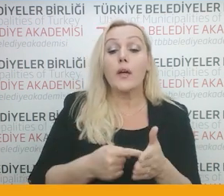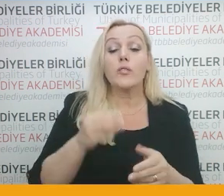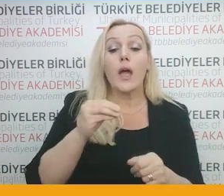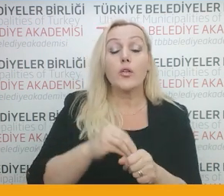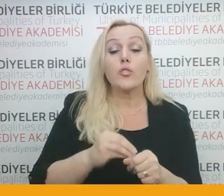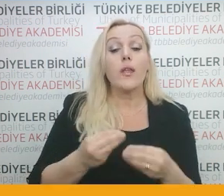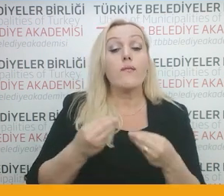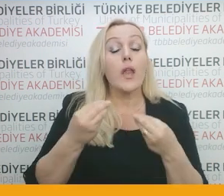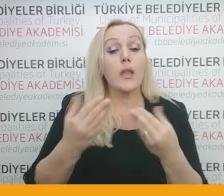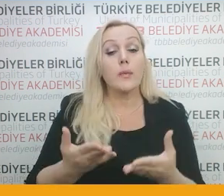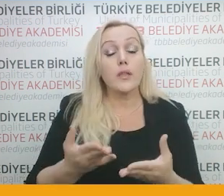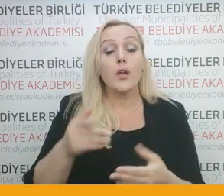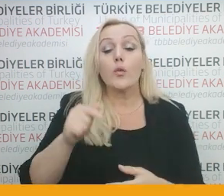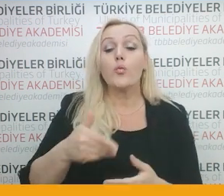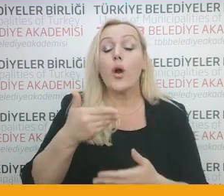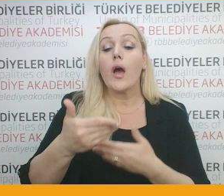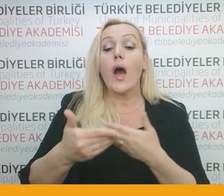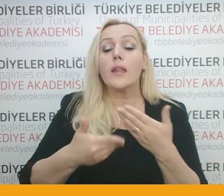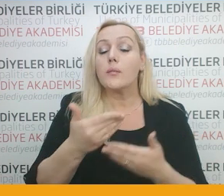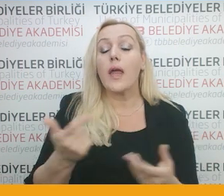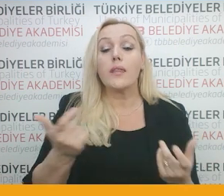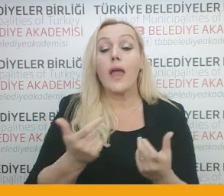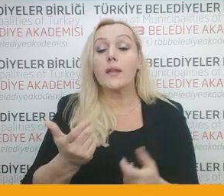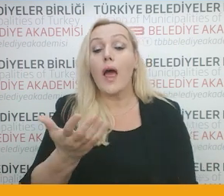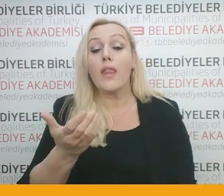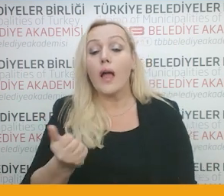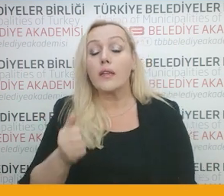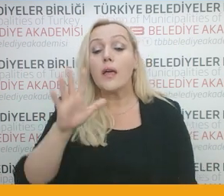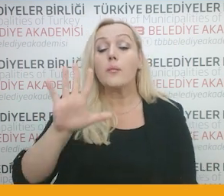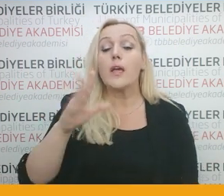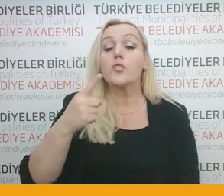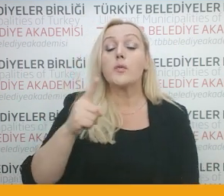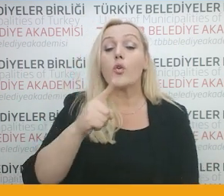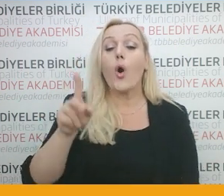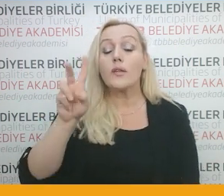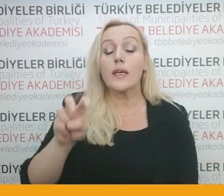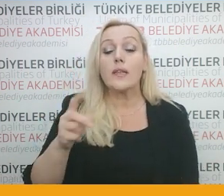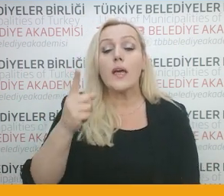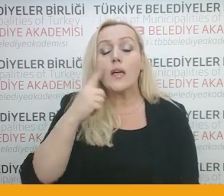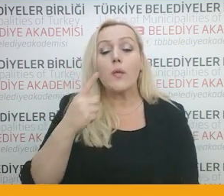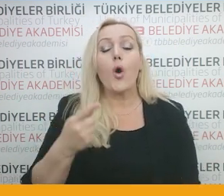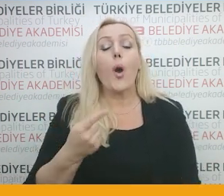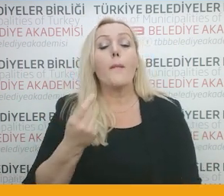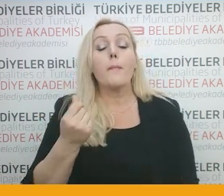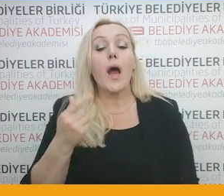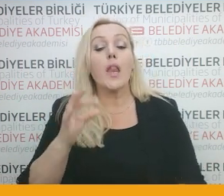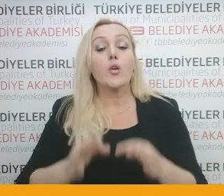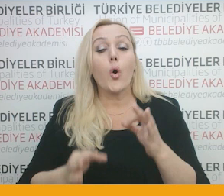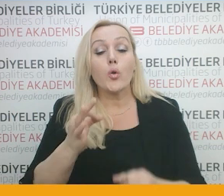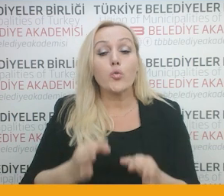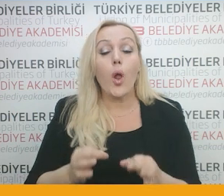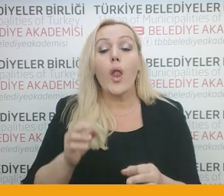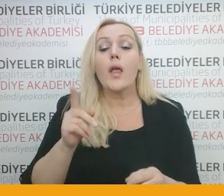edilebilir. Bunu arkadaşlar bu ifadeleri nereden aldık? 5.18 yani Kamu Mali Yönetim Kontrol Kanunu 13. maddesinde